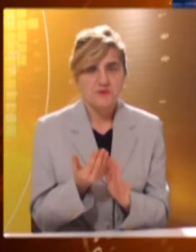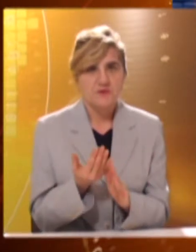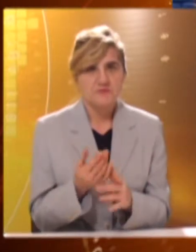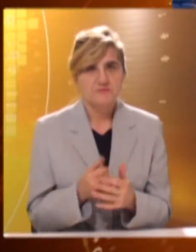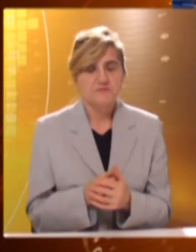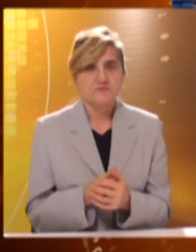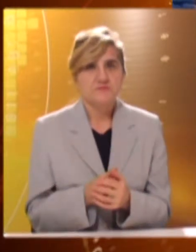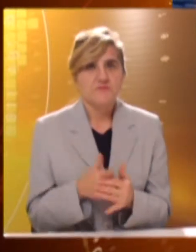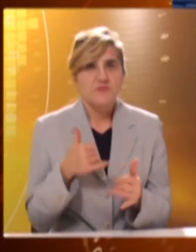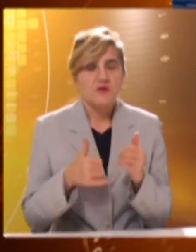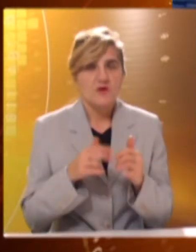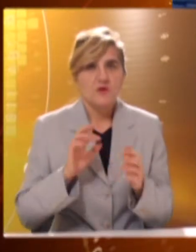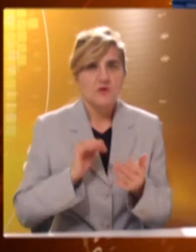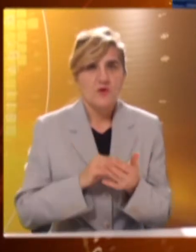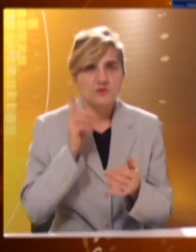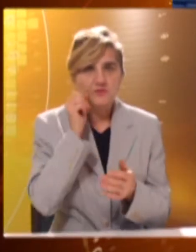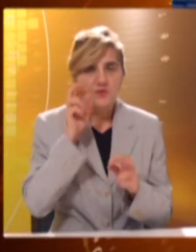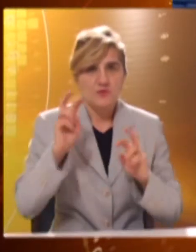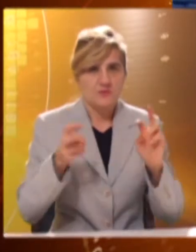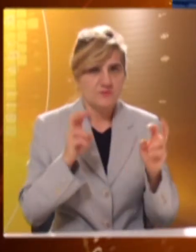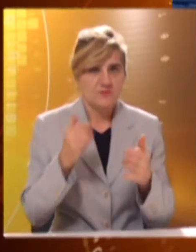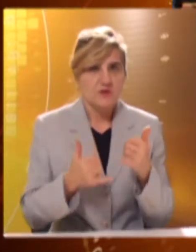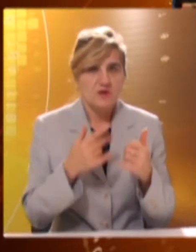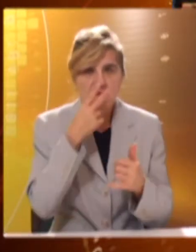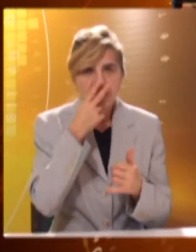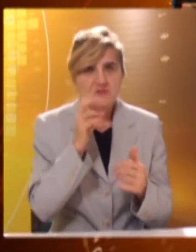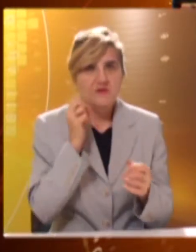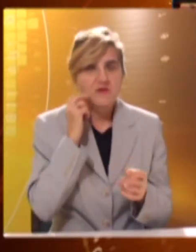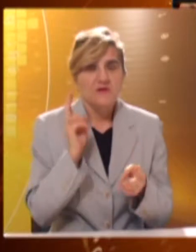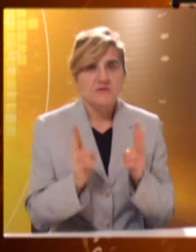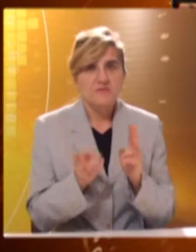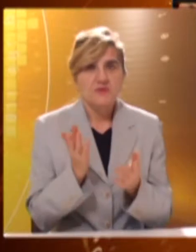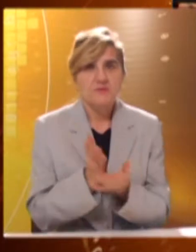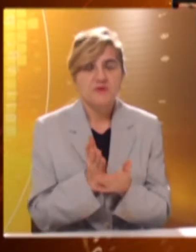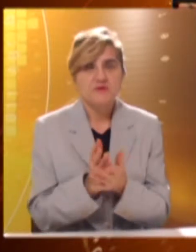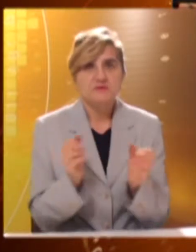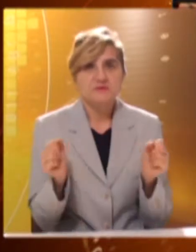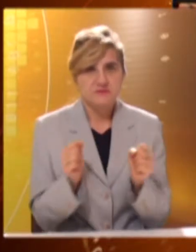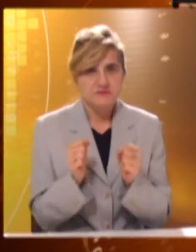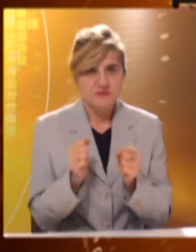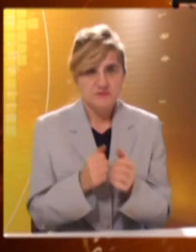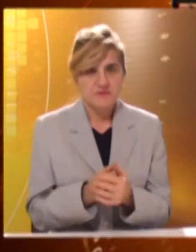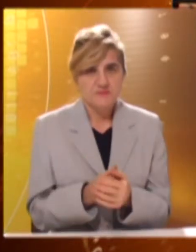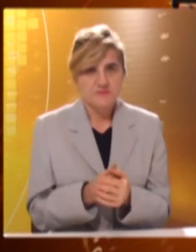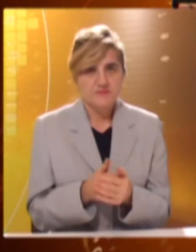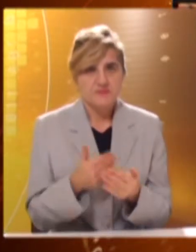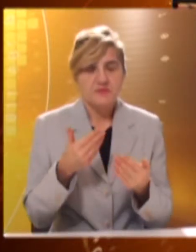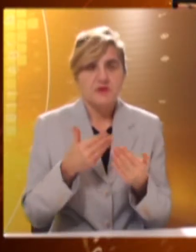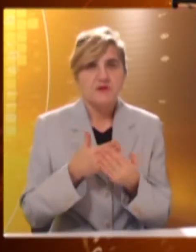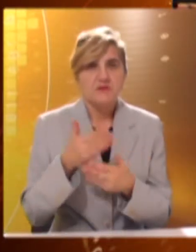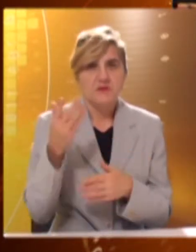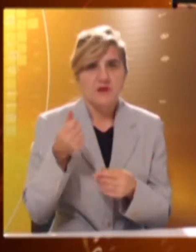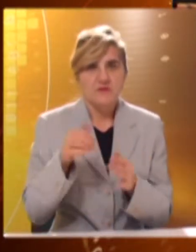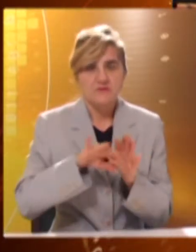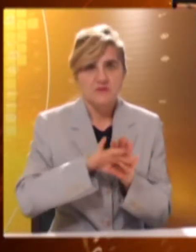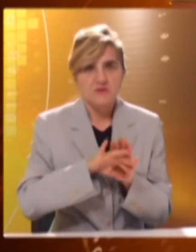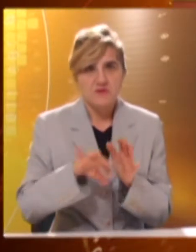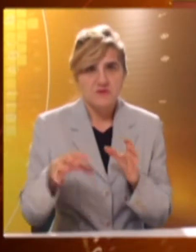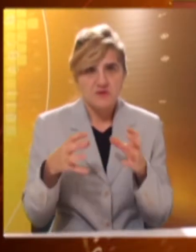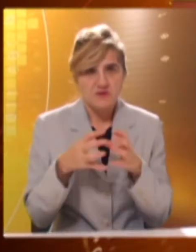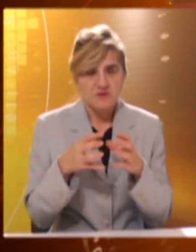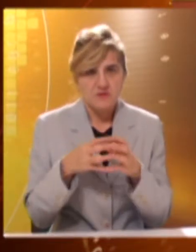većim brojem ljudi. Ako bude normalna zima, ovo će biti dovoljno. Grad je i ove godine izdvojio novčana sredstva koja su namenjena za rad zimske službe. Iz